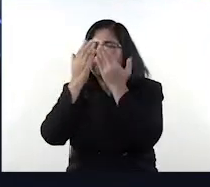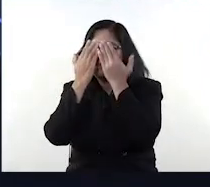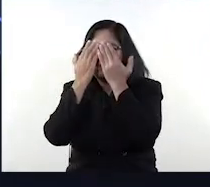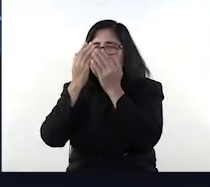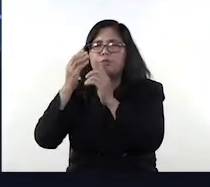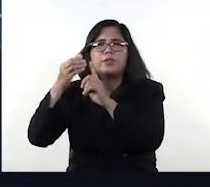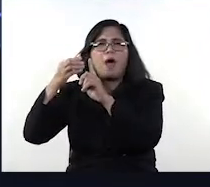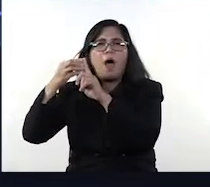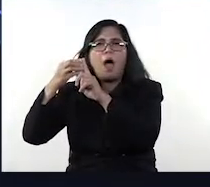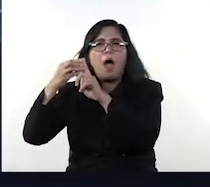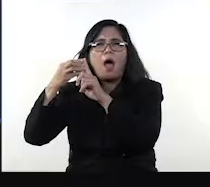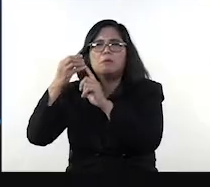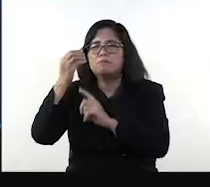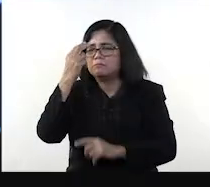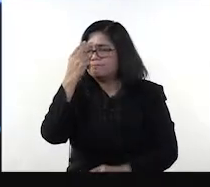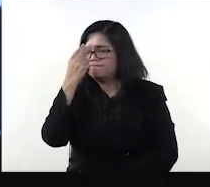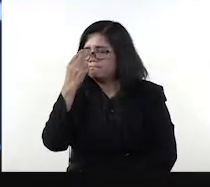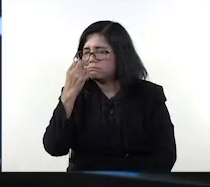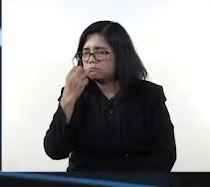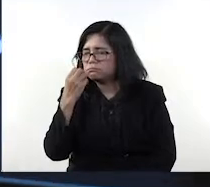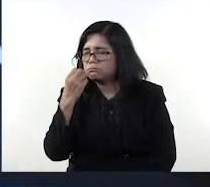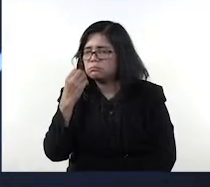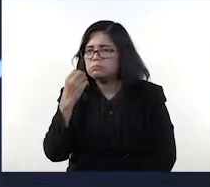Hai tiba-tiba diteriakin tiap